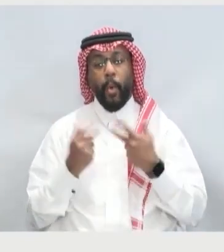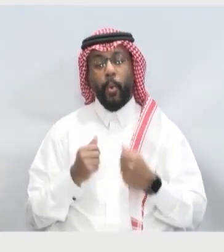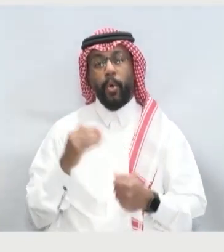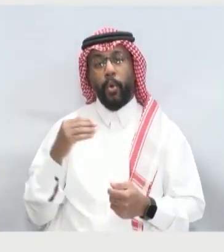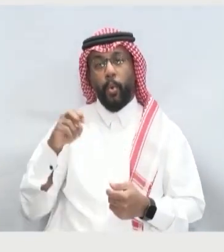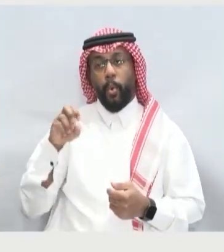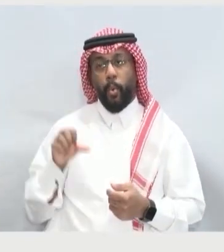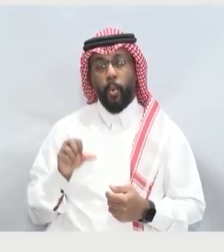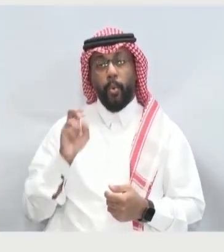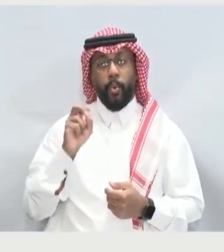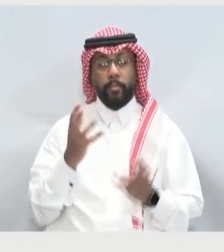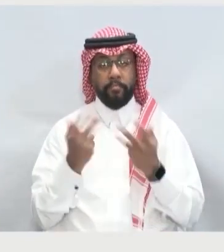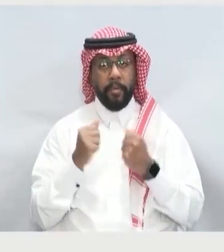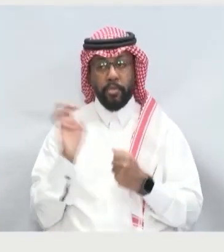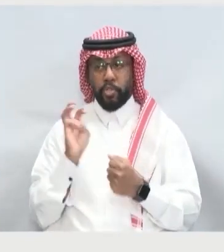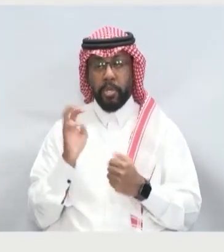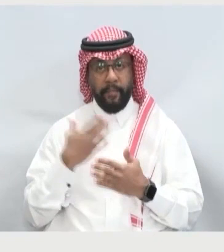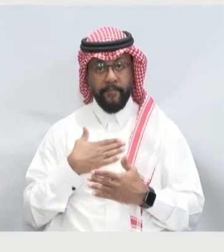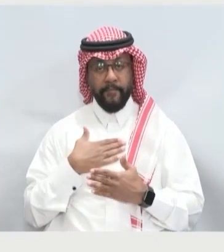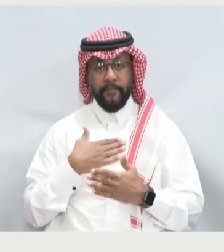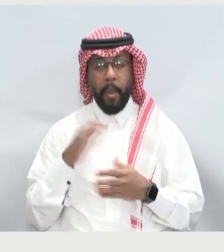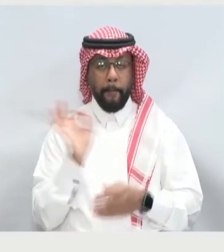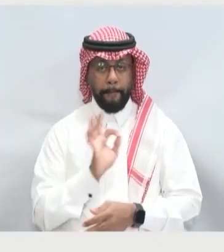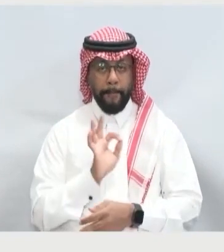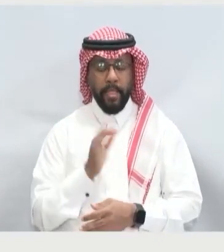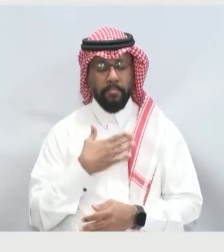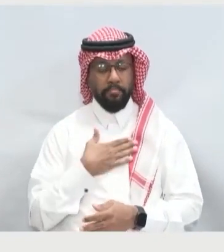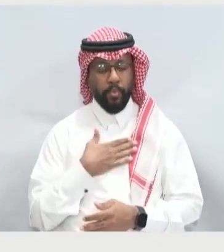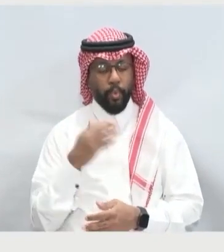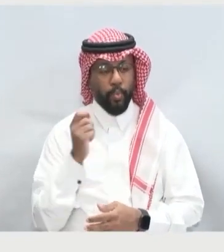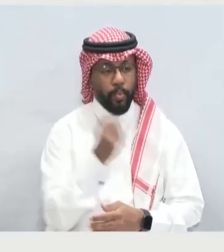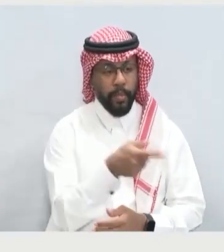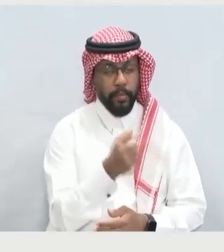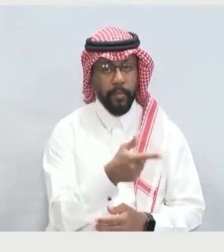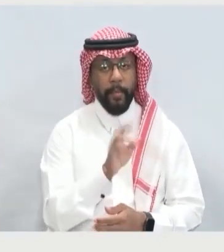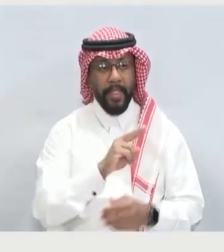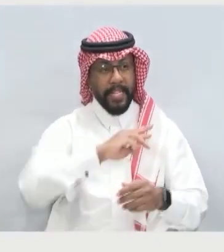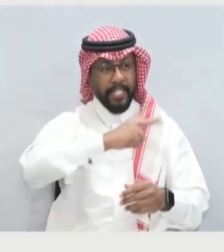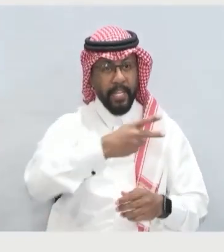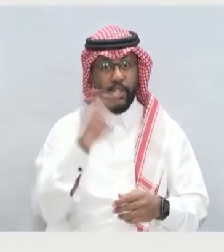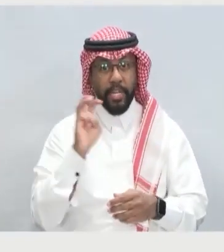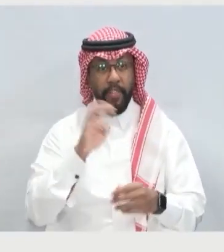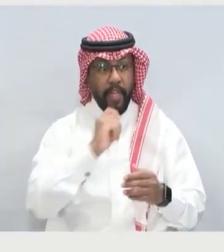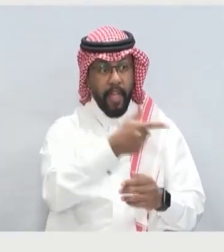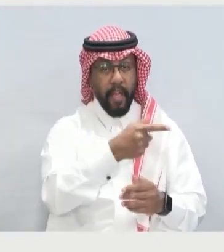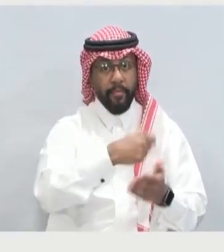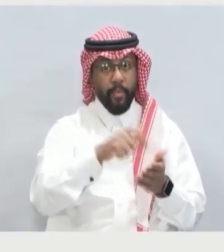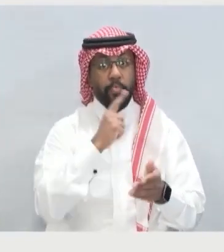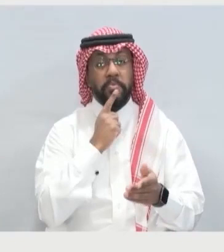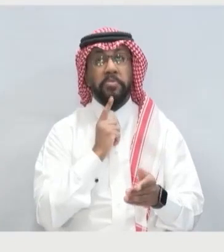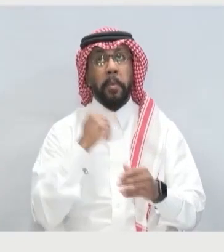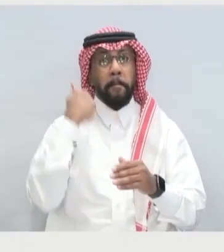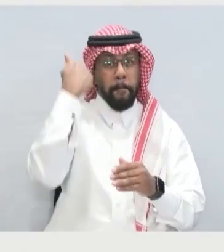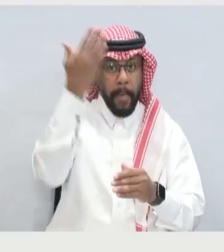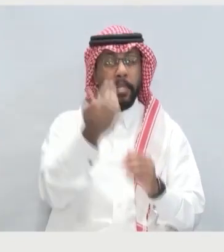التي للشركه على الاخرين مثلا قمنا ب مثلا اعطاء شركه اخرى بضاعه على الاجل اذا هي ما يسمى